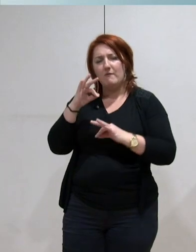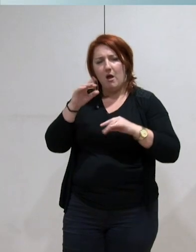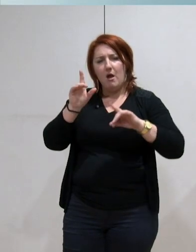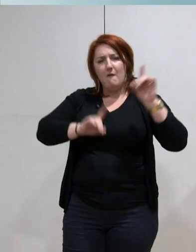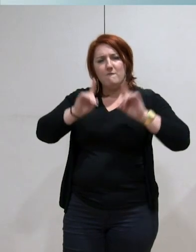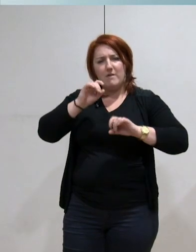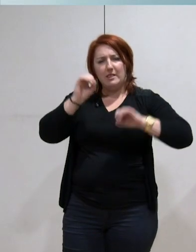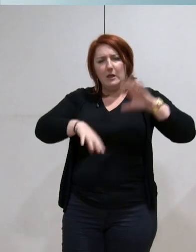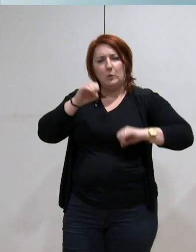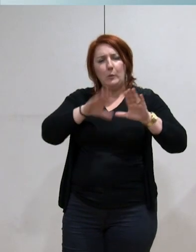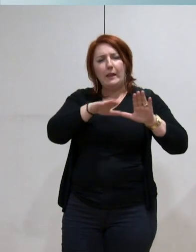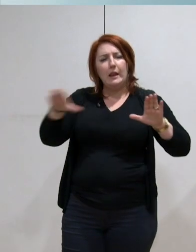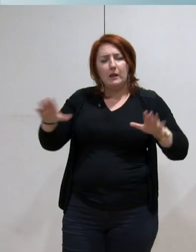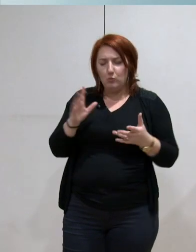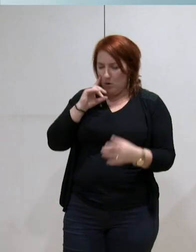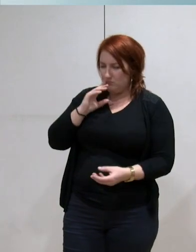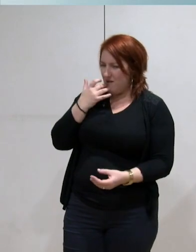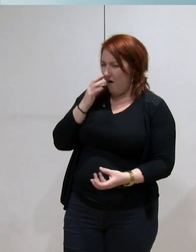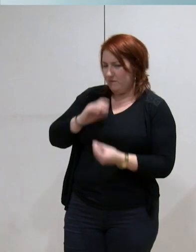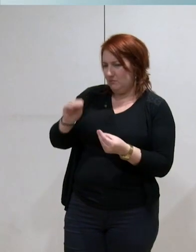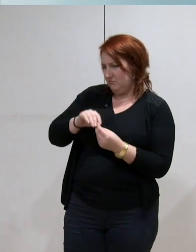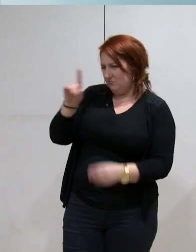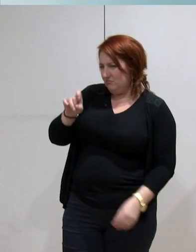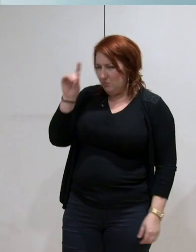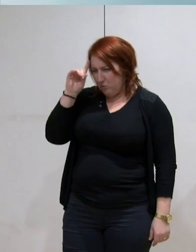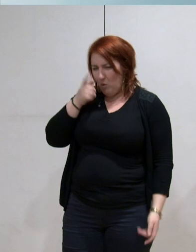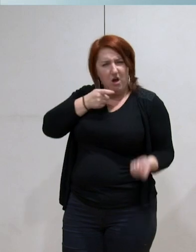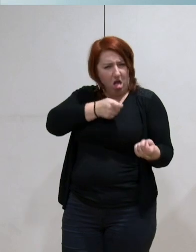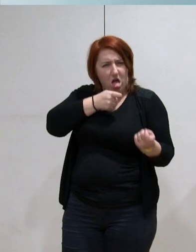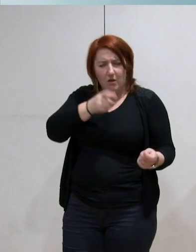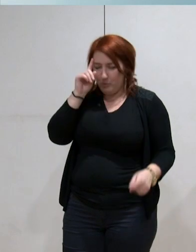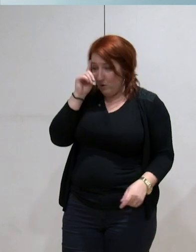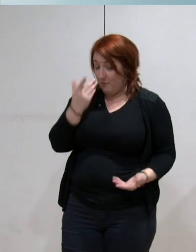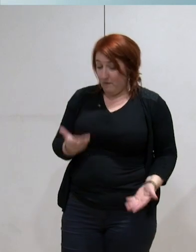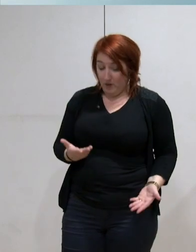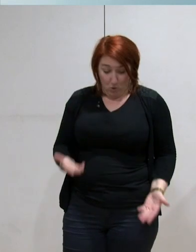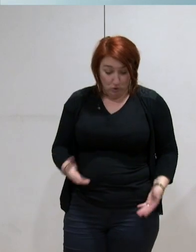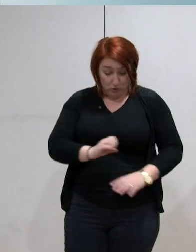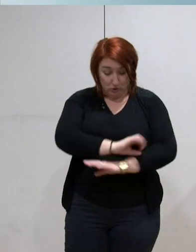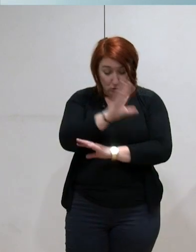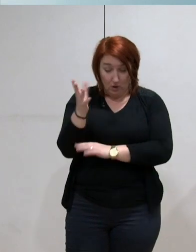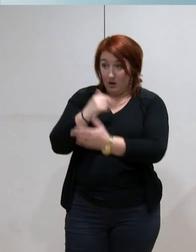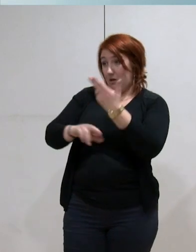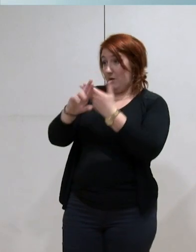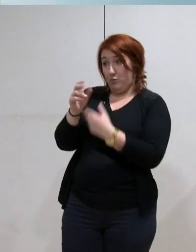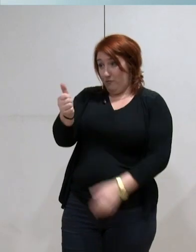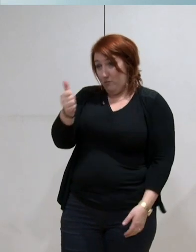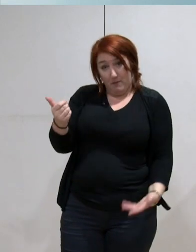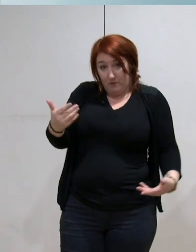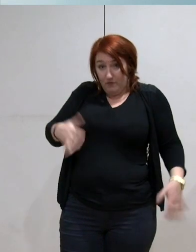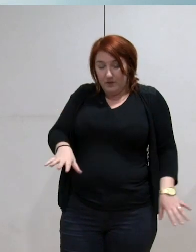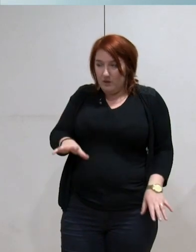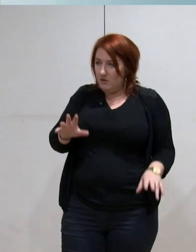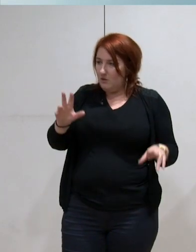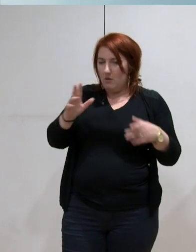autant d'acharnement mais finalement vous avez apporté la réponse vous-même dans la presse du jour avec des propos particulièrement